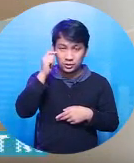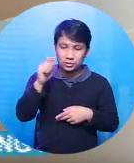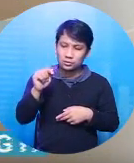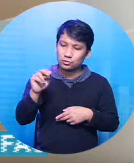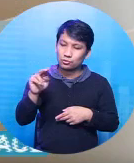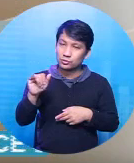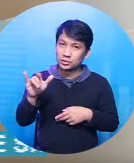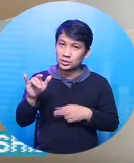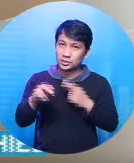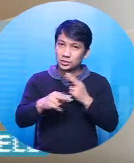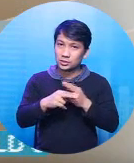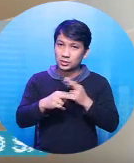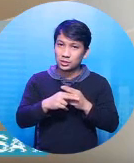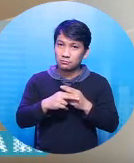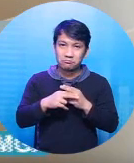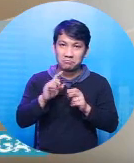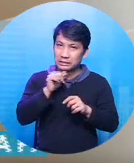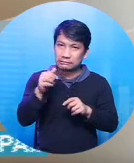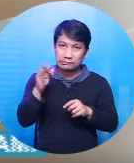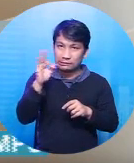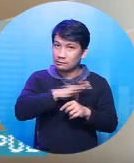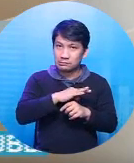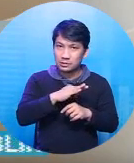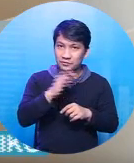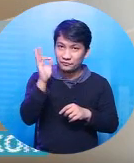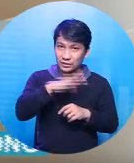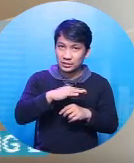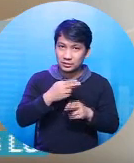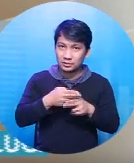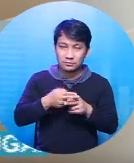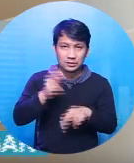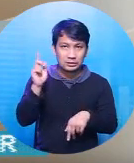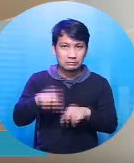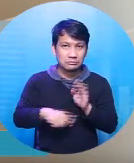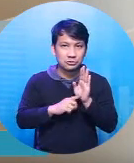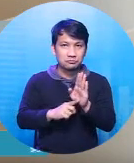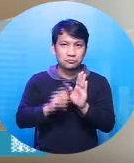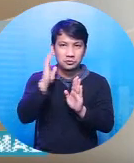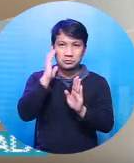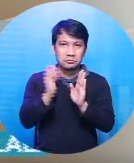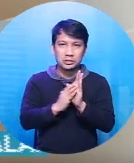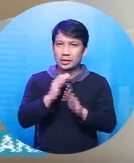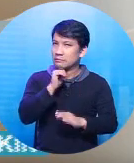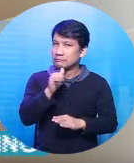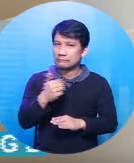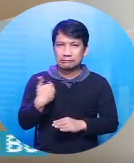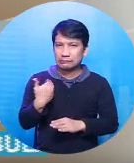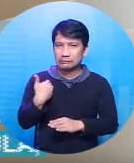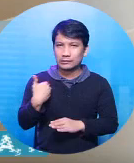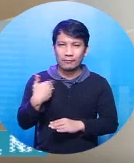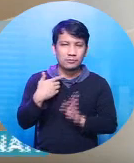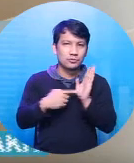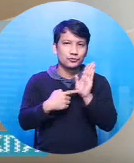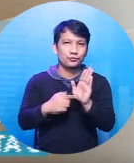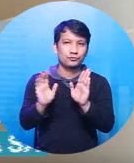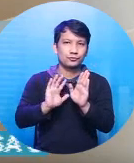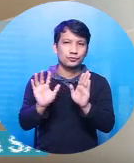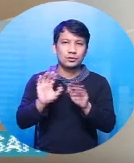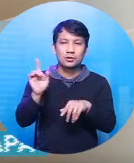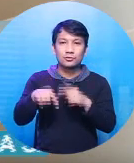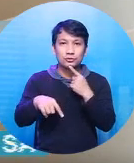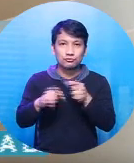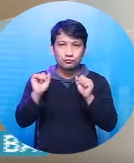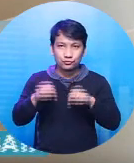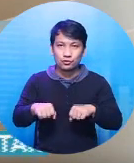Alright. At sa muli, hindi po ninyo makikita yung kanyang muka at hindi niya po tunay na pangalan